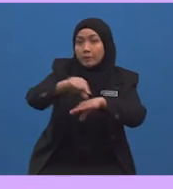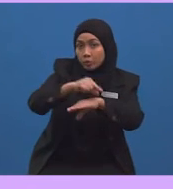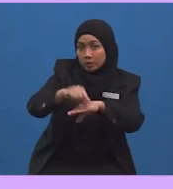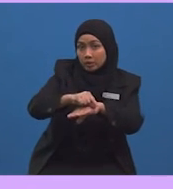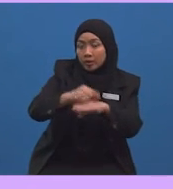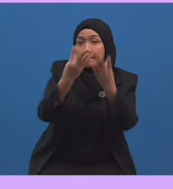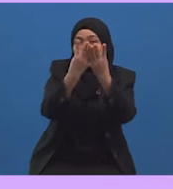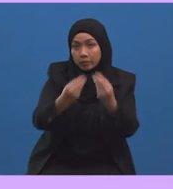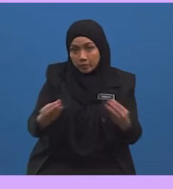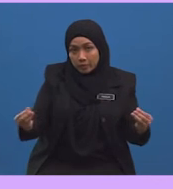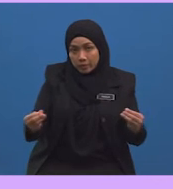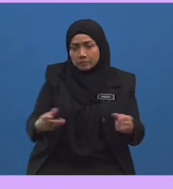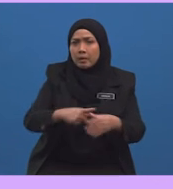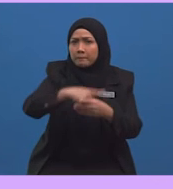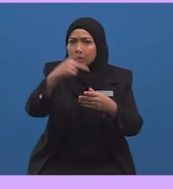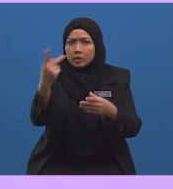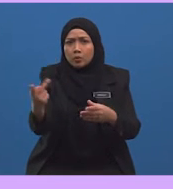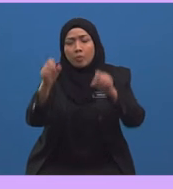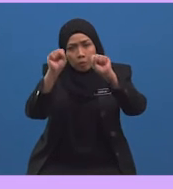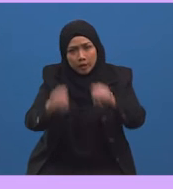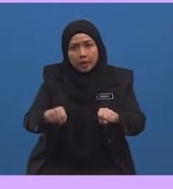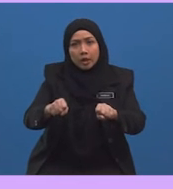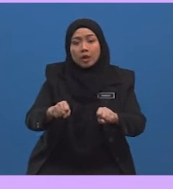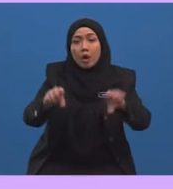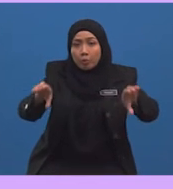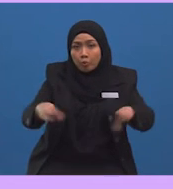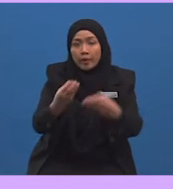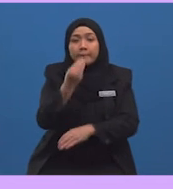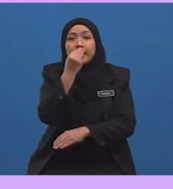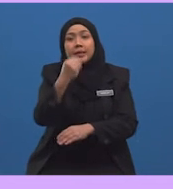Pengeluar ialah organisma yang boleh membuat makanan sendiri.